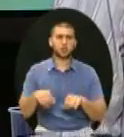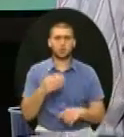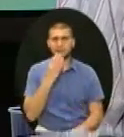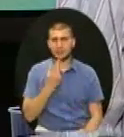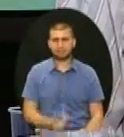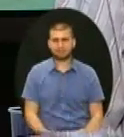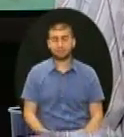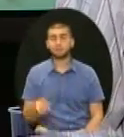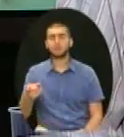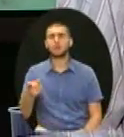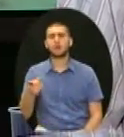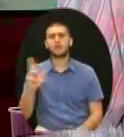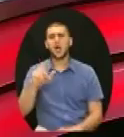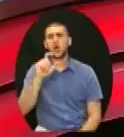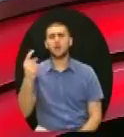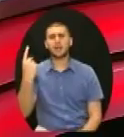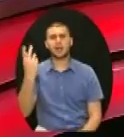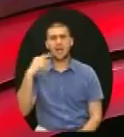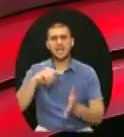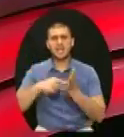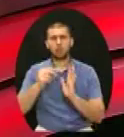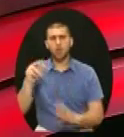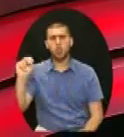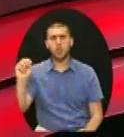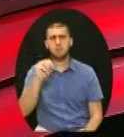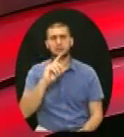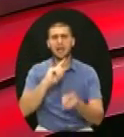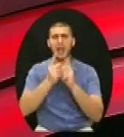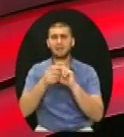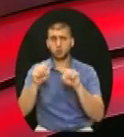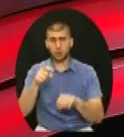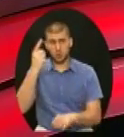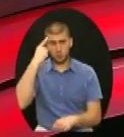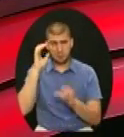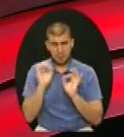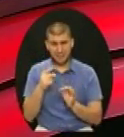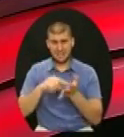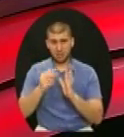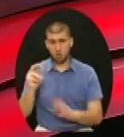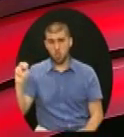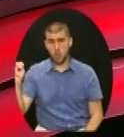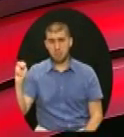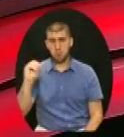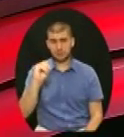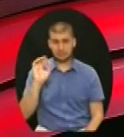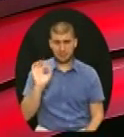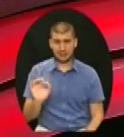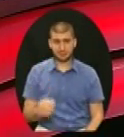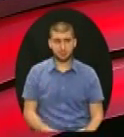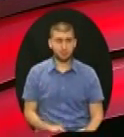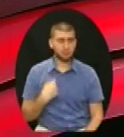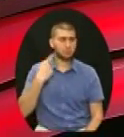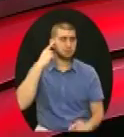במדינה. ולגופה של הכותרת הזאת שהיעד של נוני מוזס הוא להחליף את השלטון, באמת אתה חושב שזה היעד של נוני מוזס? לא